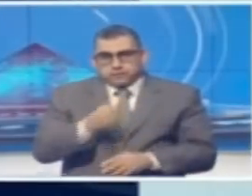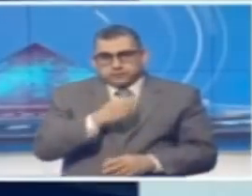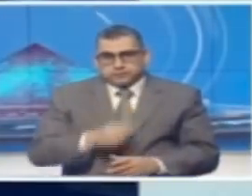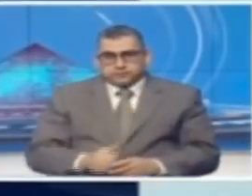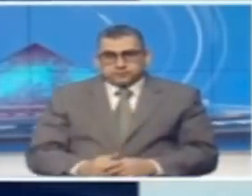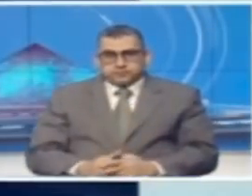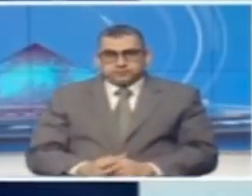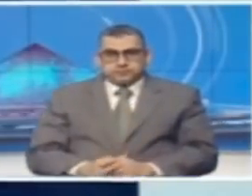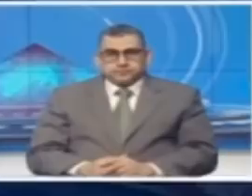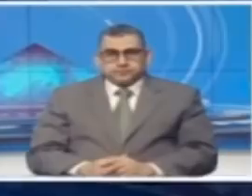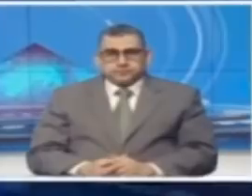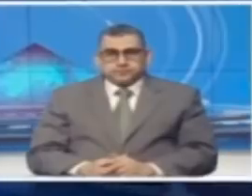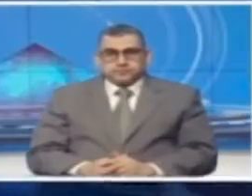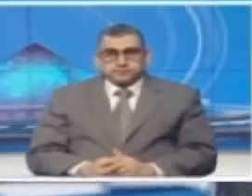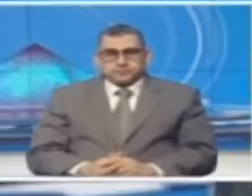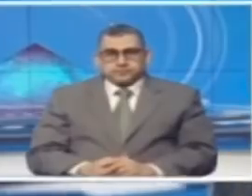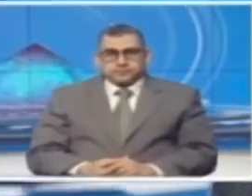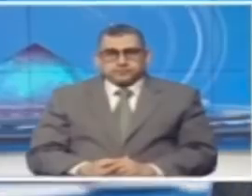العامة.